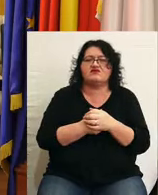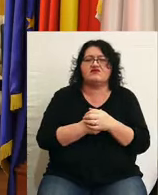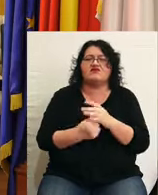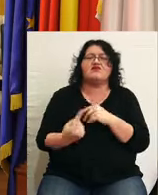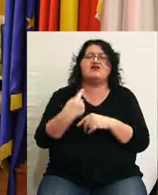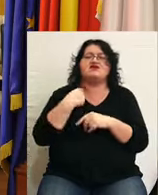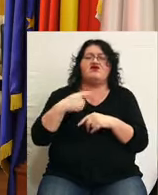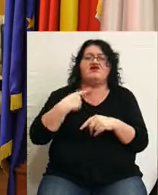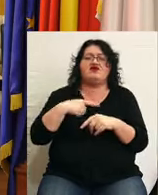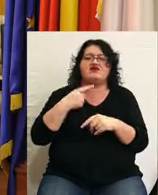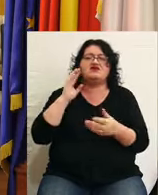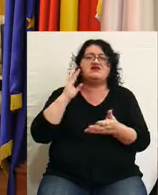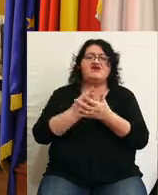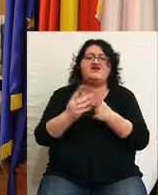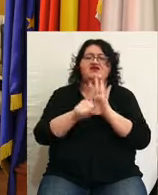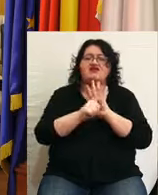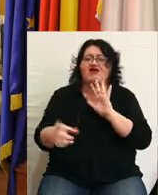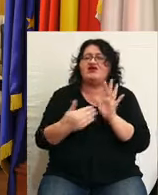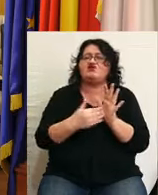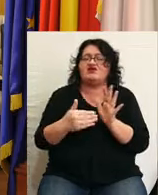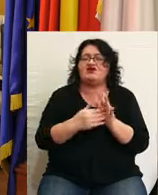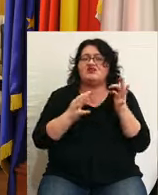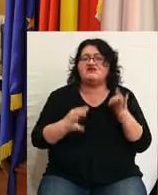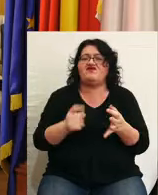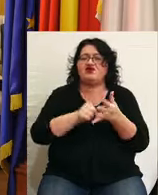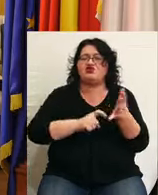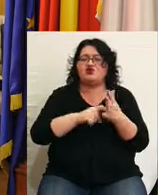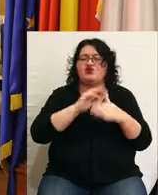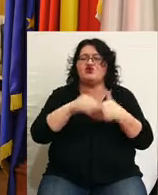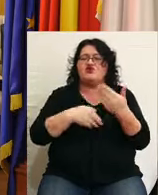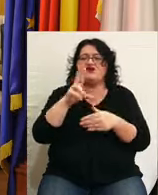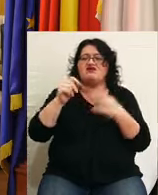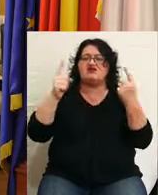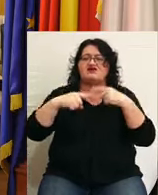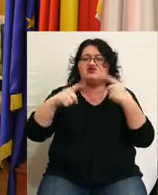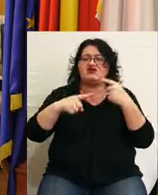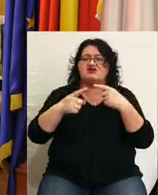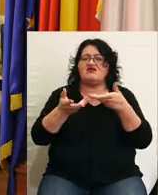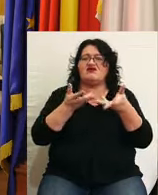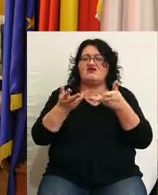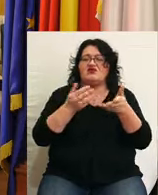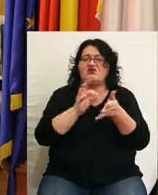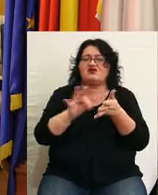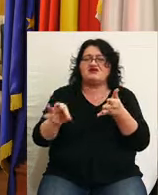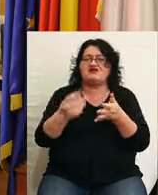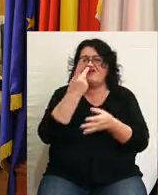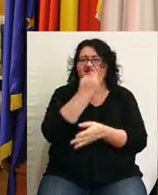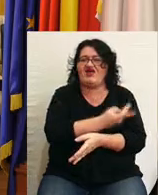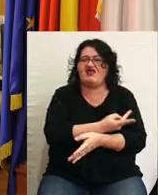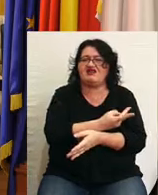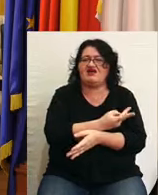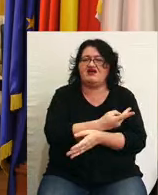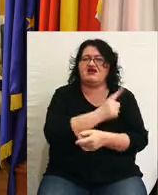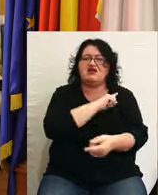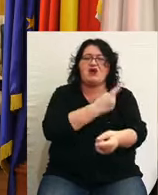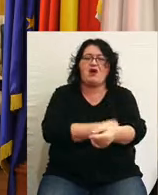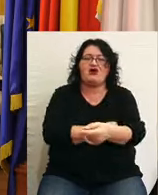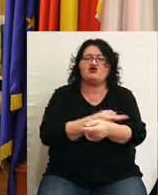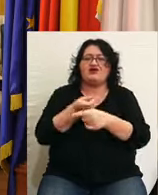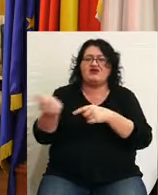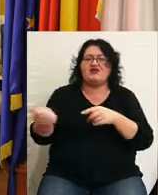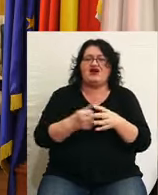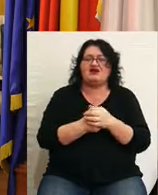Insolvența asta este definită de lege, trebuie să fie cerută după 30 de zile după ce se constată o incapacitate de